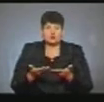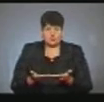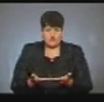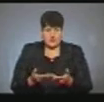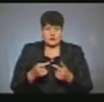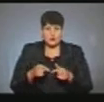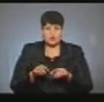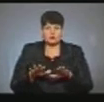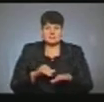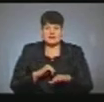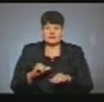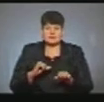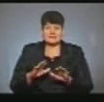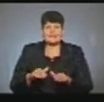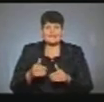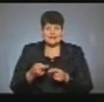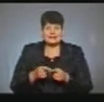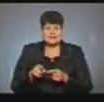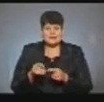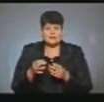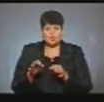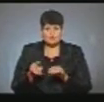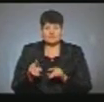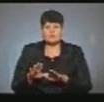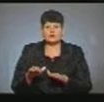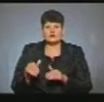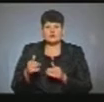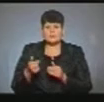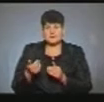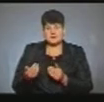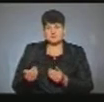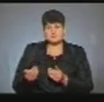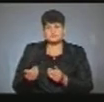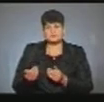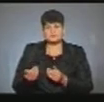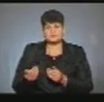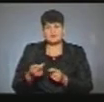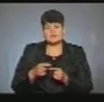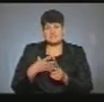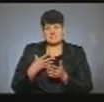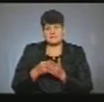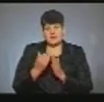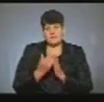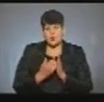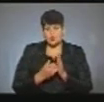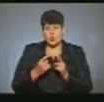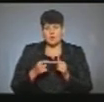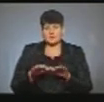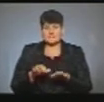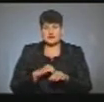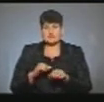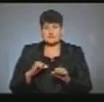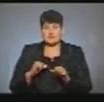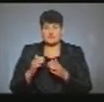рекомендувати органу місцевого самоврядування надати такий дозвіл, ця комісія подає цей свій протокол органу місцевого